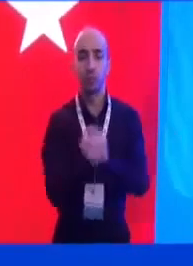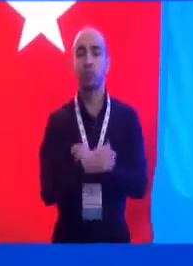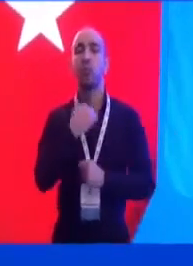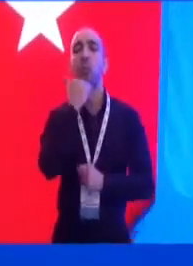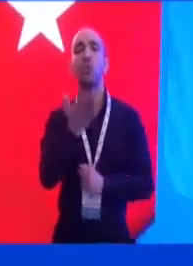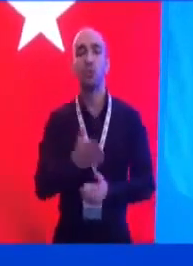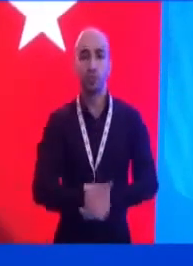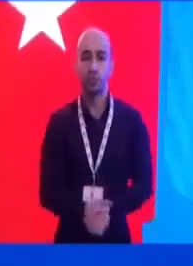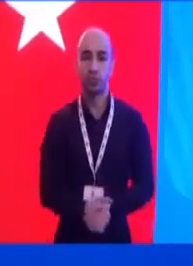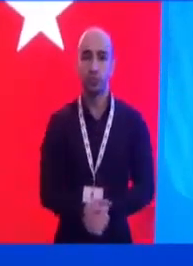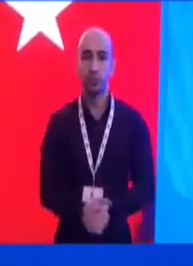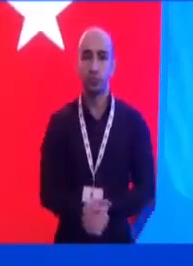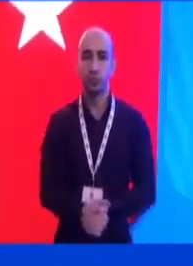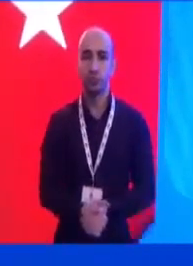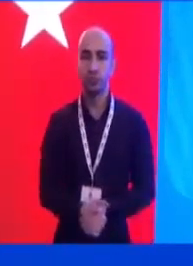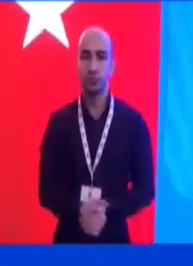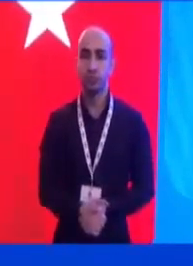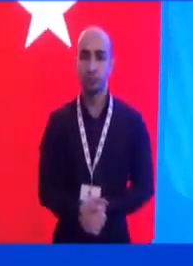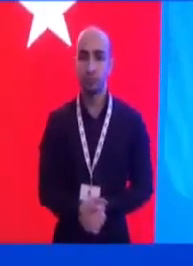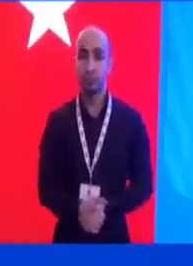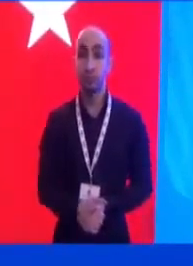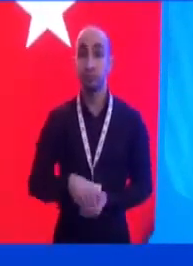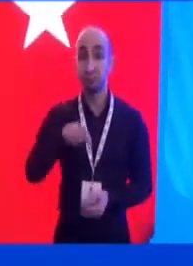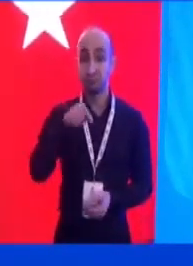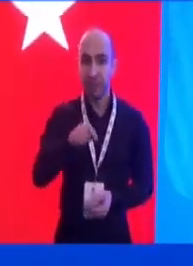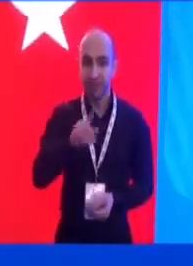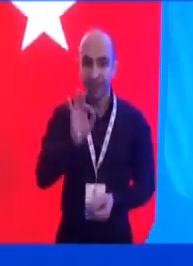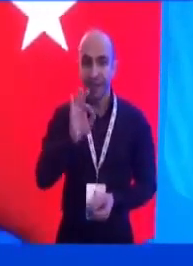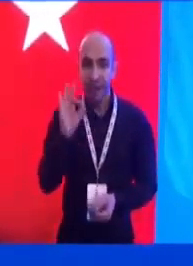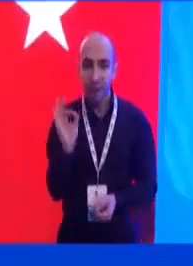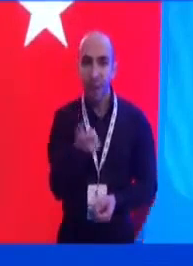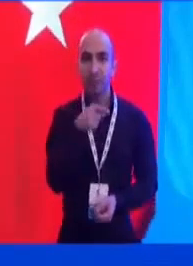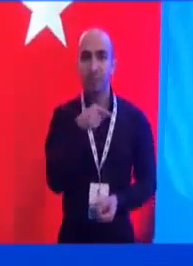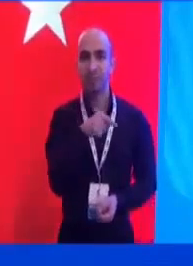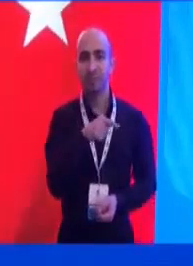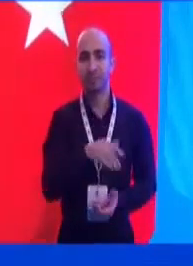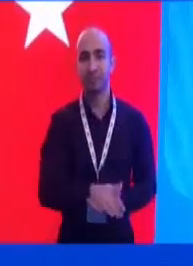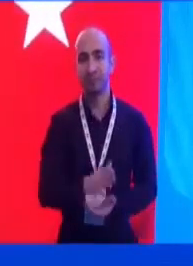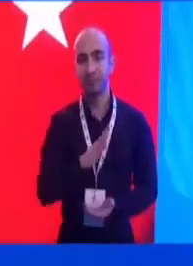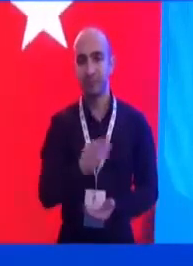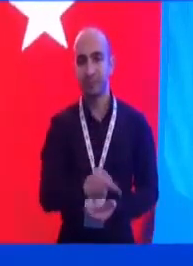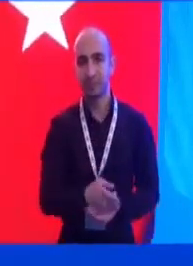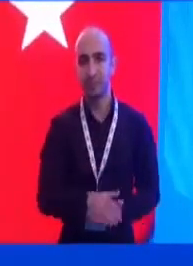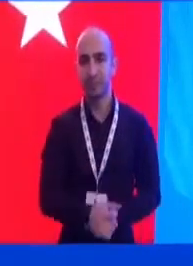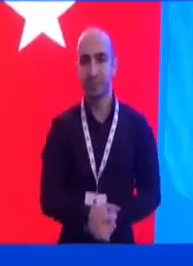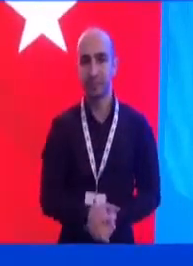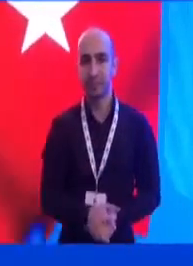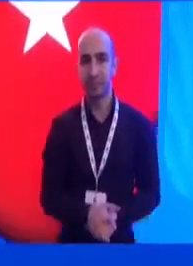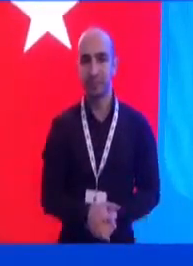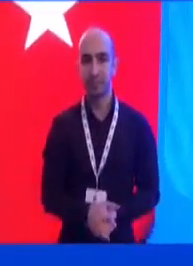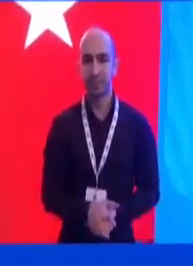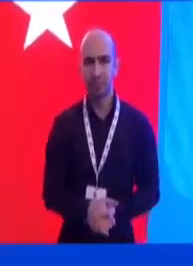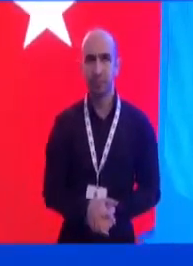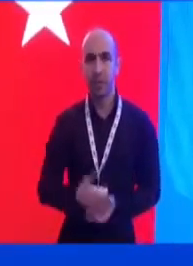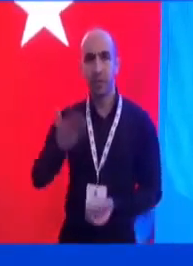yapamıyorsunuz. İşin işte tam da püf noktası değerli arkadaşlar burada. Şöyle bir geçmişten